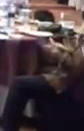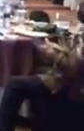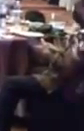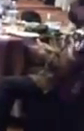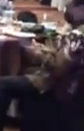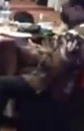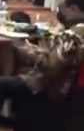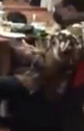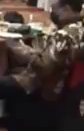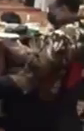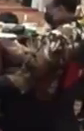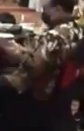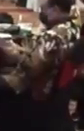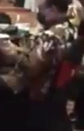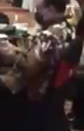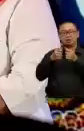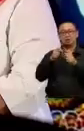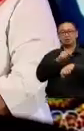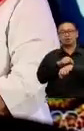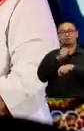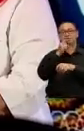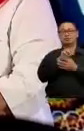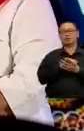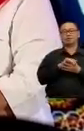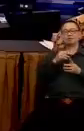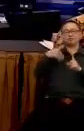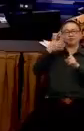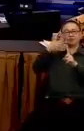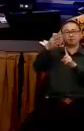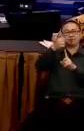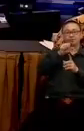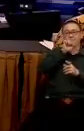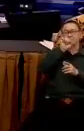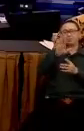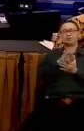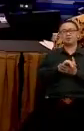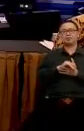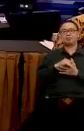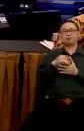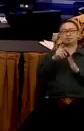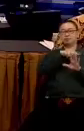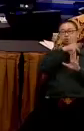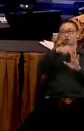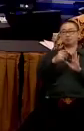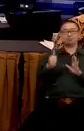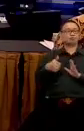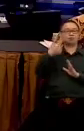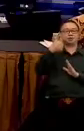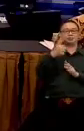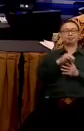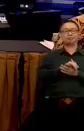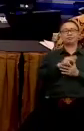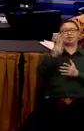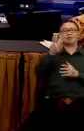dari mulai depan gedung tempat penajaman visi-misi dan juga pendalaman materi ini. Kemudian juga untuk